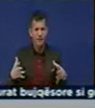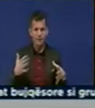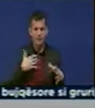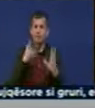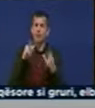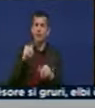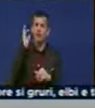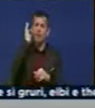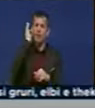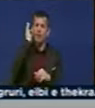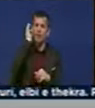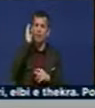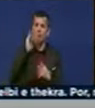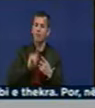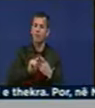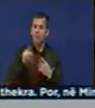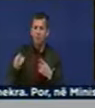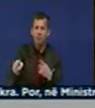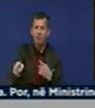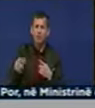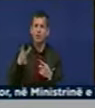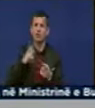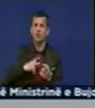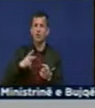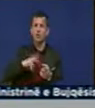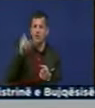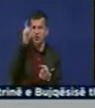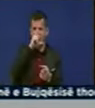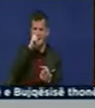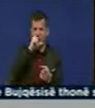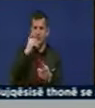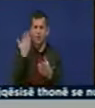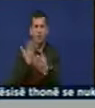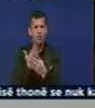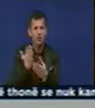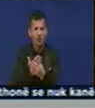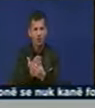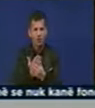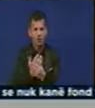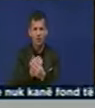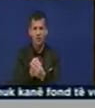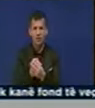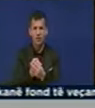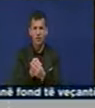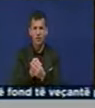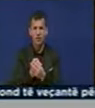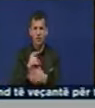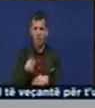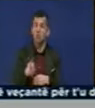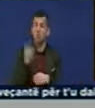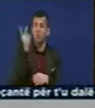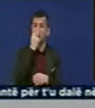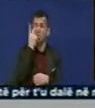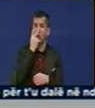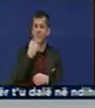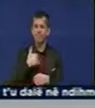të udhtojnë drejt një qytetit sërb, të marrin dokumentet dhe kjo na nuk kupton se